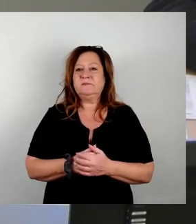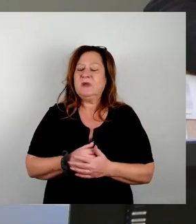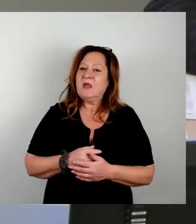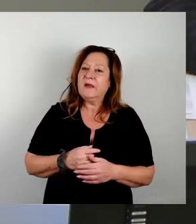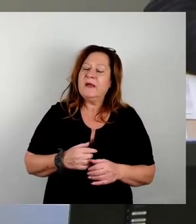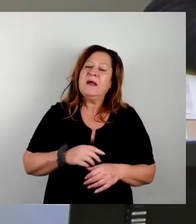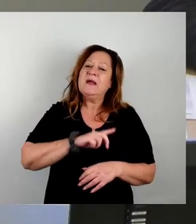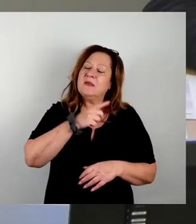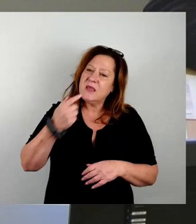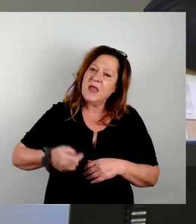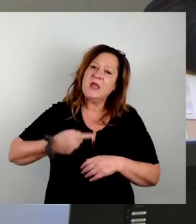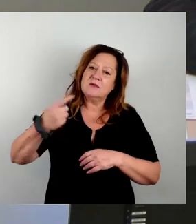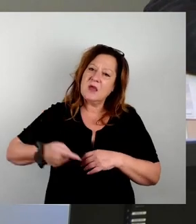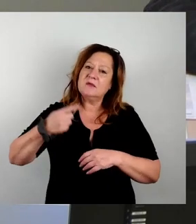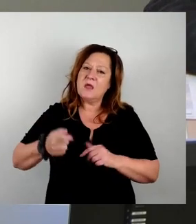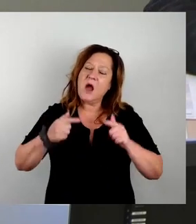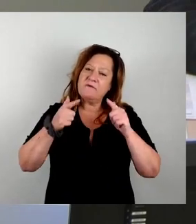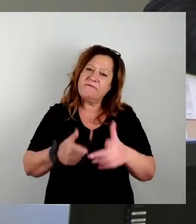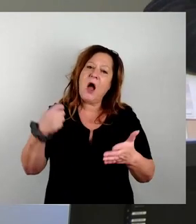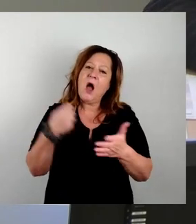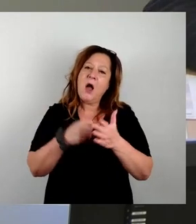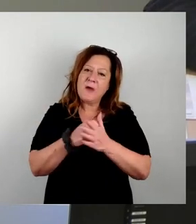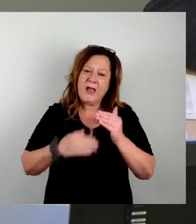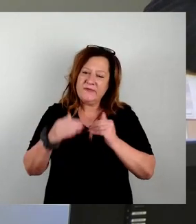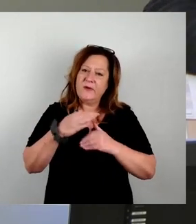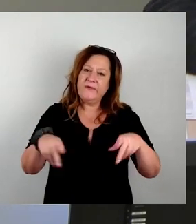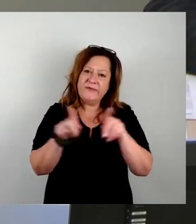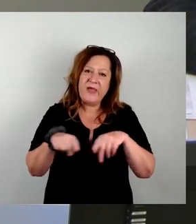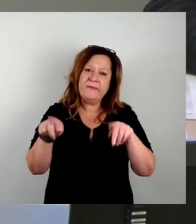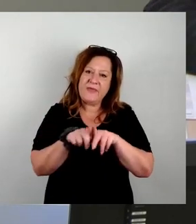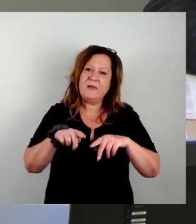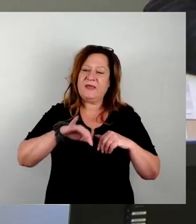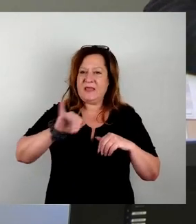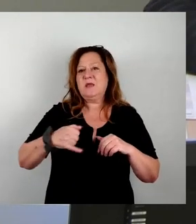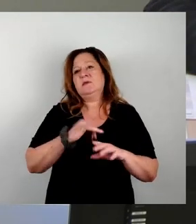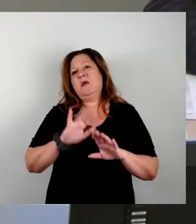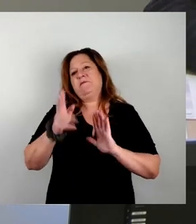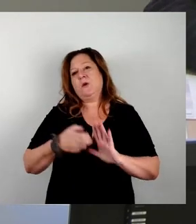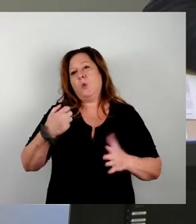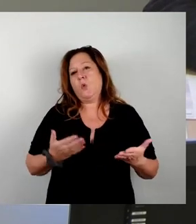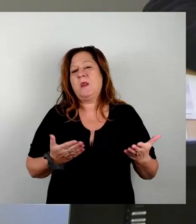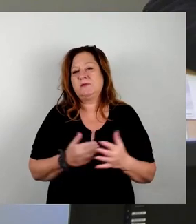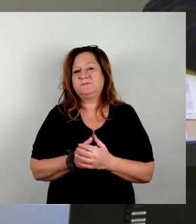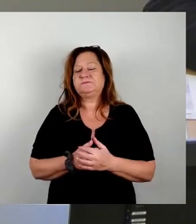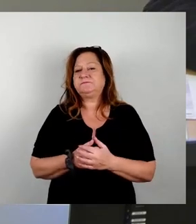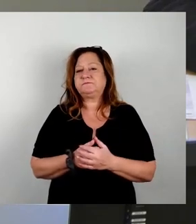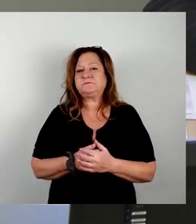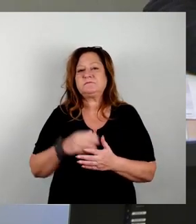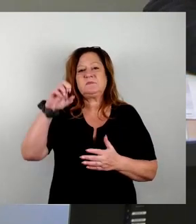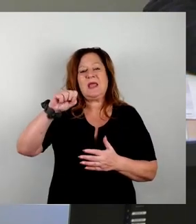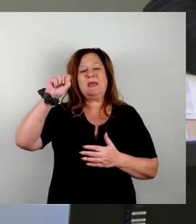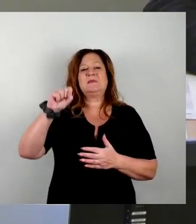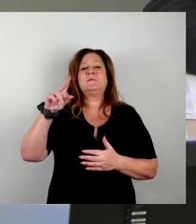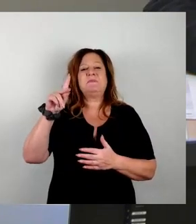dass wir mal wieder über Fahrpreiserhöhungen sprechen. Wir als SPD-Fraktion haben in der Vergangenheit durchaus auch Fahrpreiserhöhungen auch